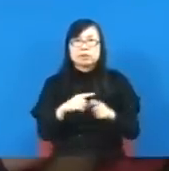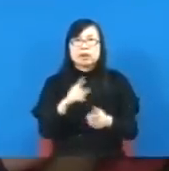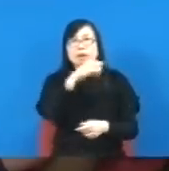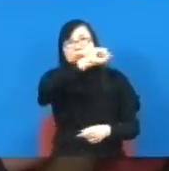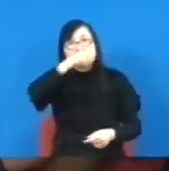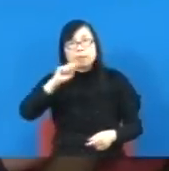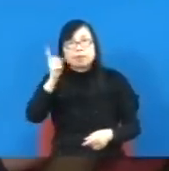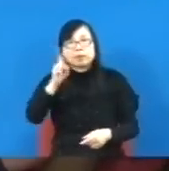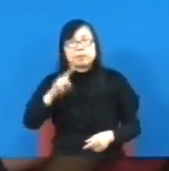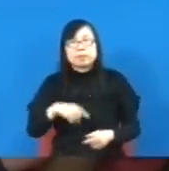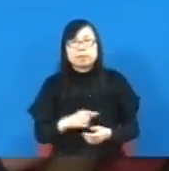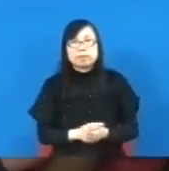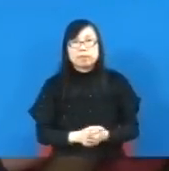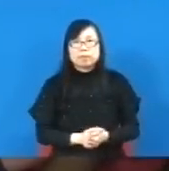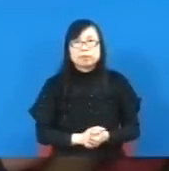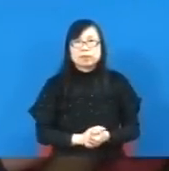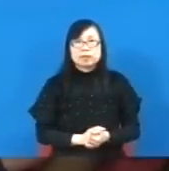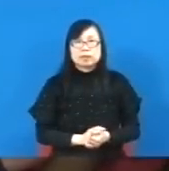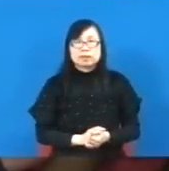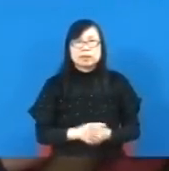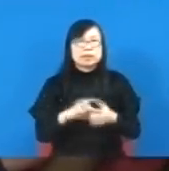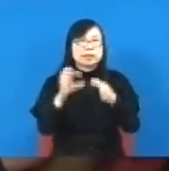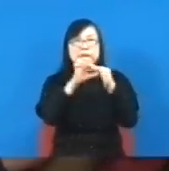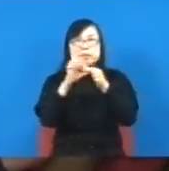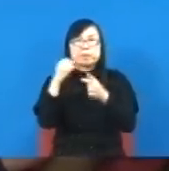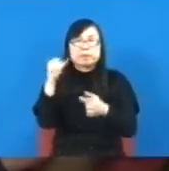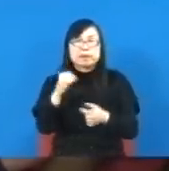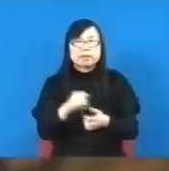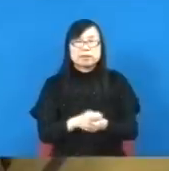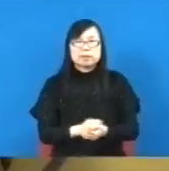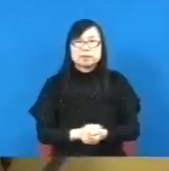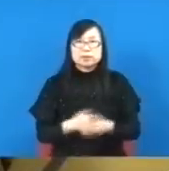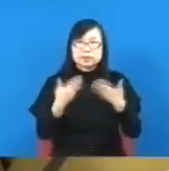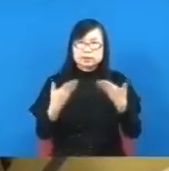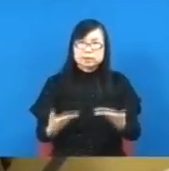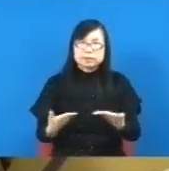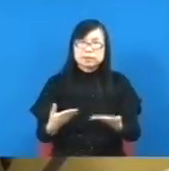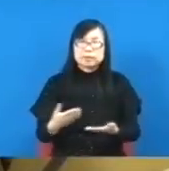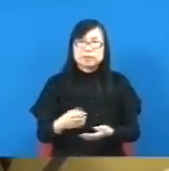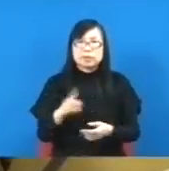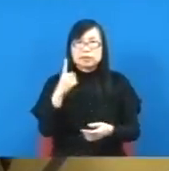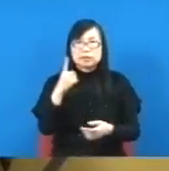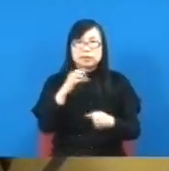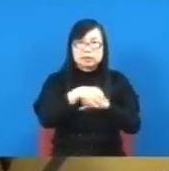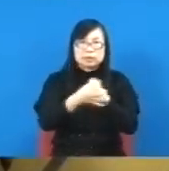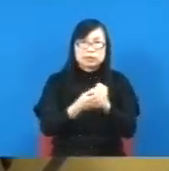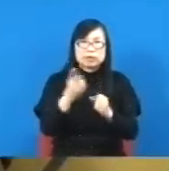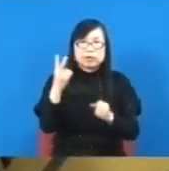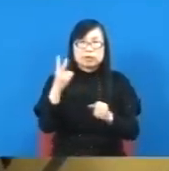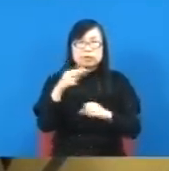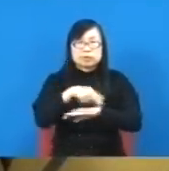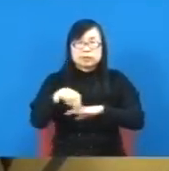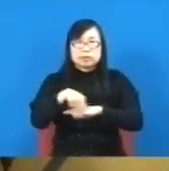先？冇得計啦，算盤都打唔埋啦，係咪啊？如果你今日一國兩制咁對香港人，